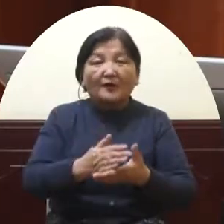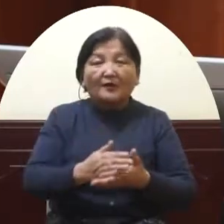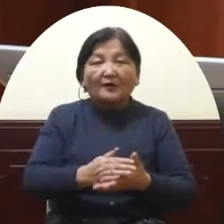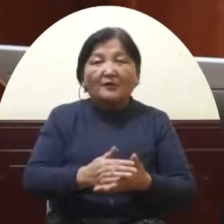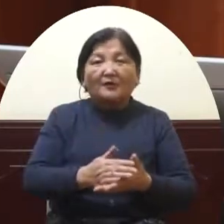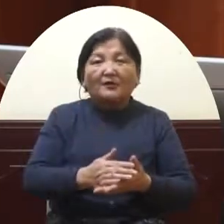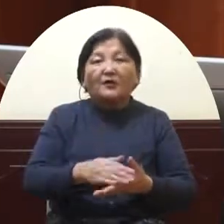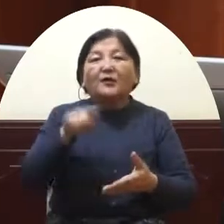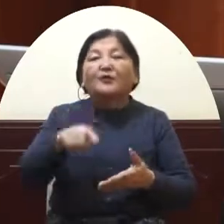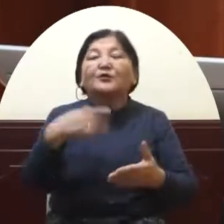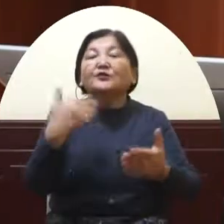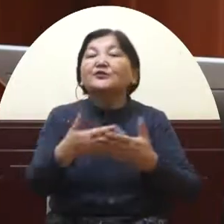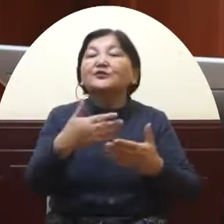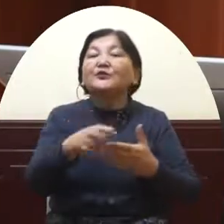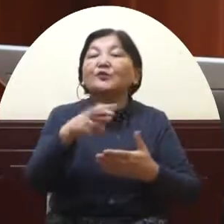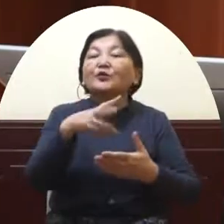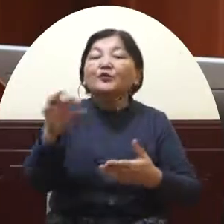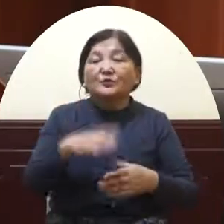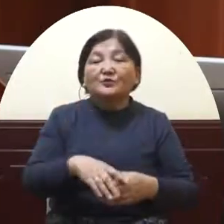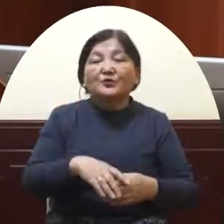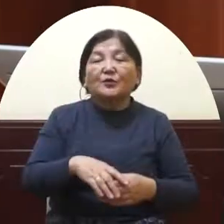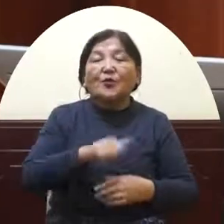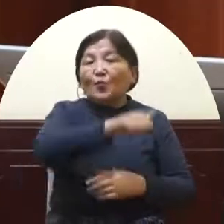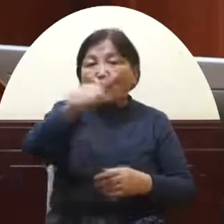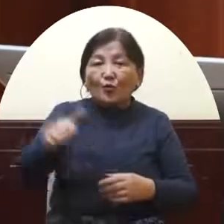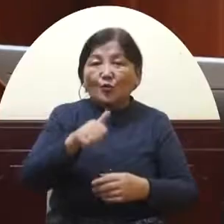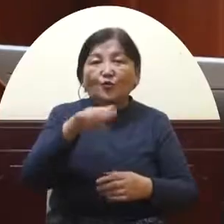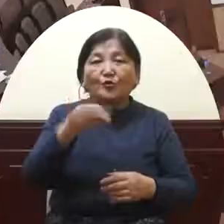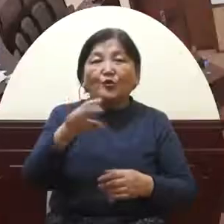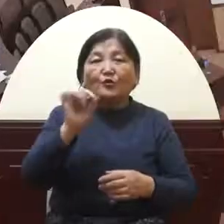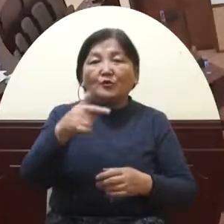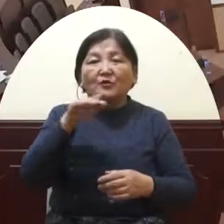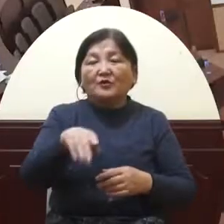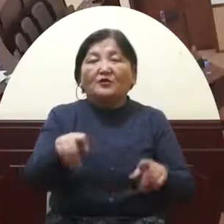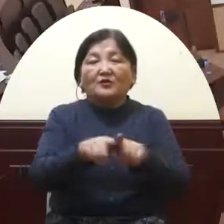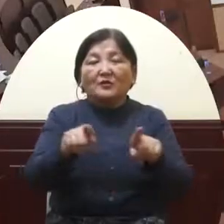Зүгээр энэ зүгээр жишээ болохоос биш бүх тойргууд дээр ийм асуудал байгаа.